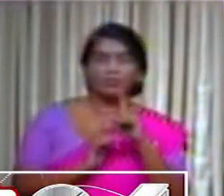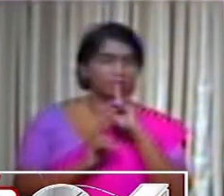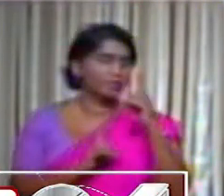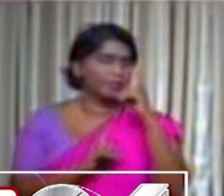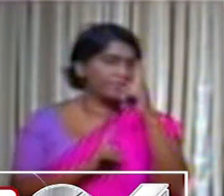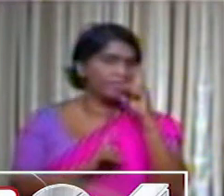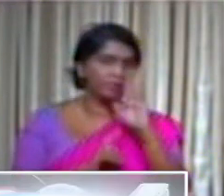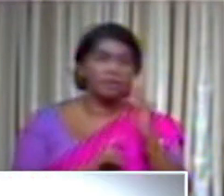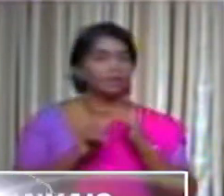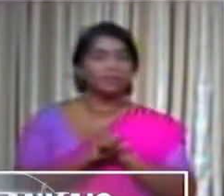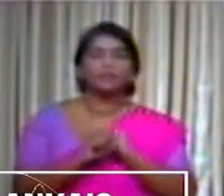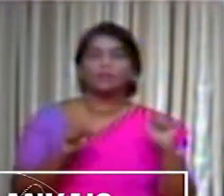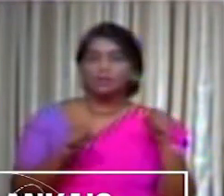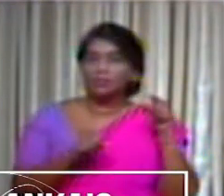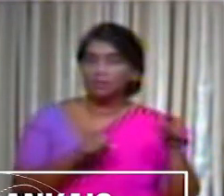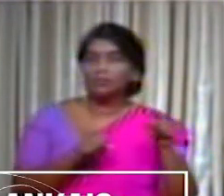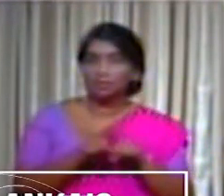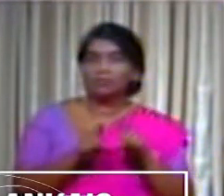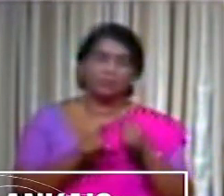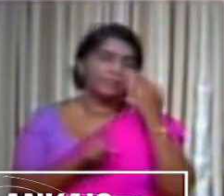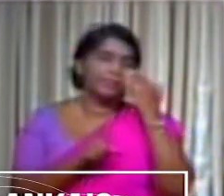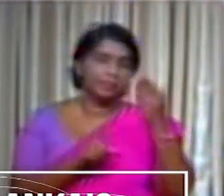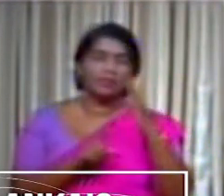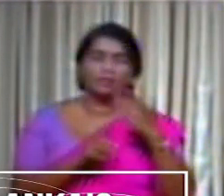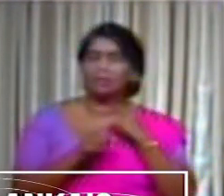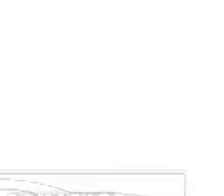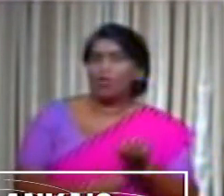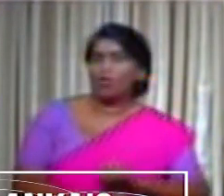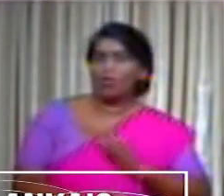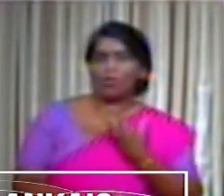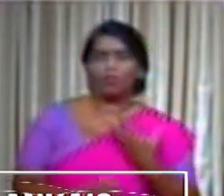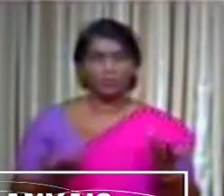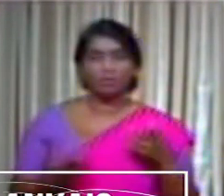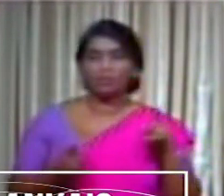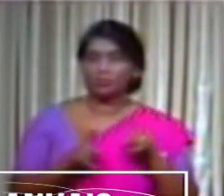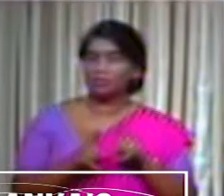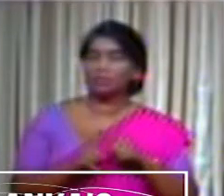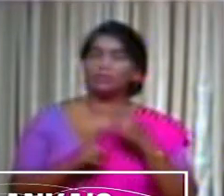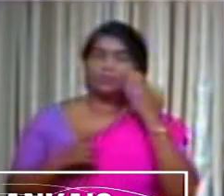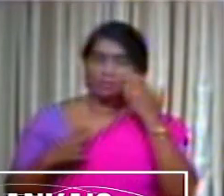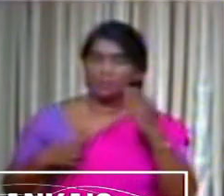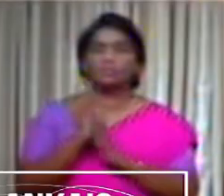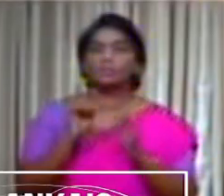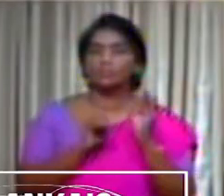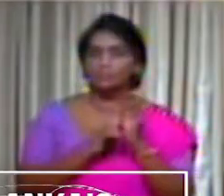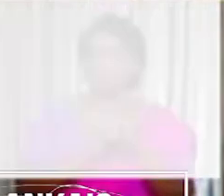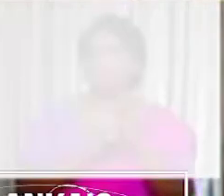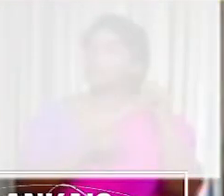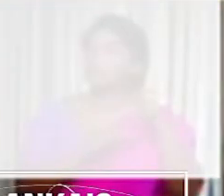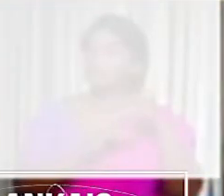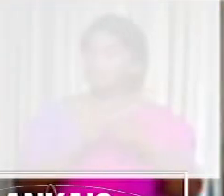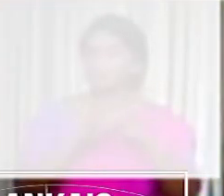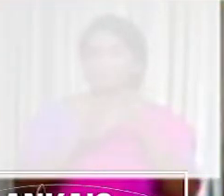women's affairs cabinet ministry, the lack of interest this government is showing as far as the woman and the child is concerned. මේ